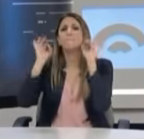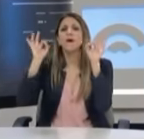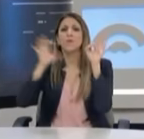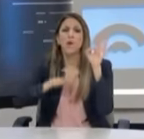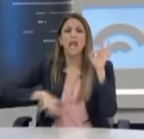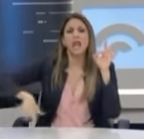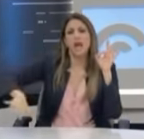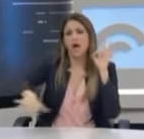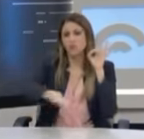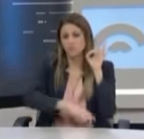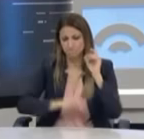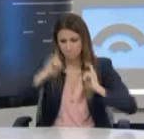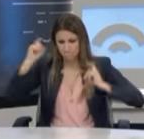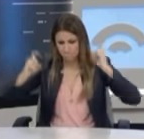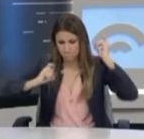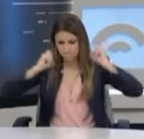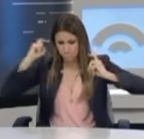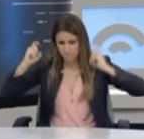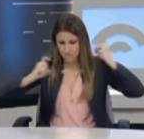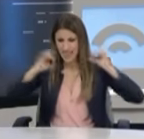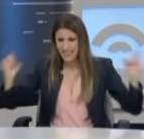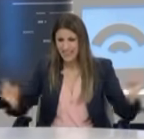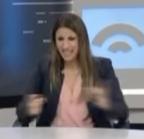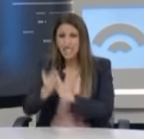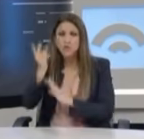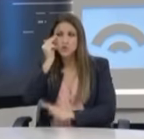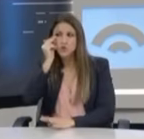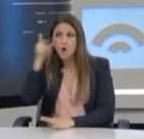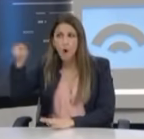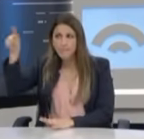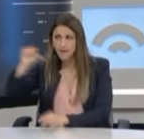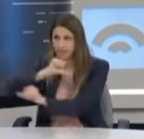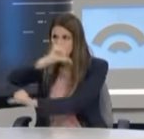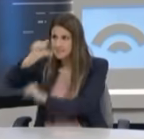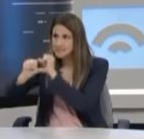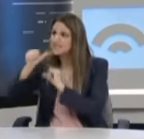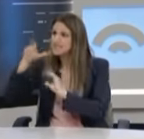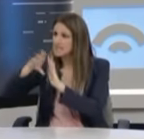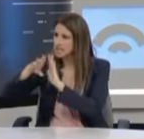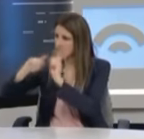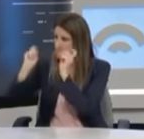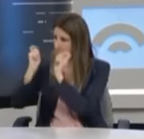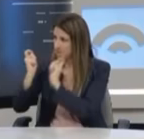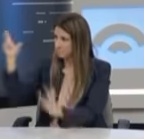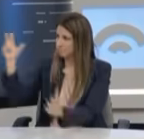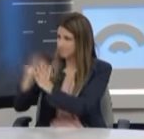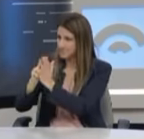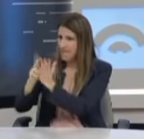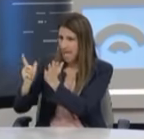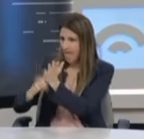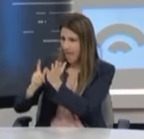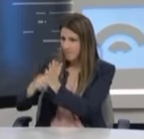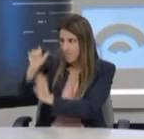λαό. Αναρωτιέμαι, εάν οι Σκοπιανοί είχαν ήδη αλλάξει το σύνταγμά τους, δεν θα έπρεπε